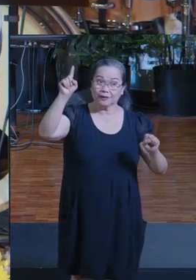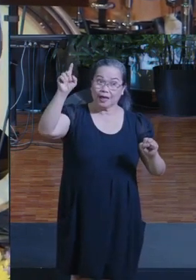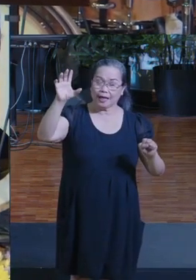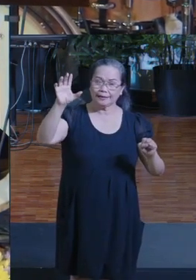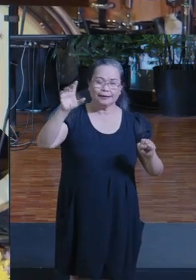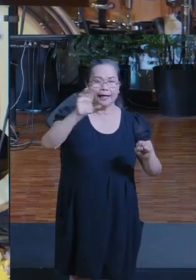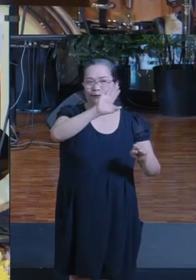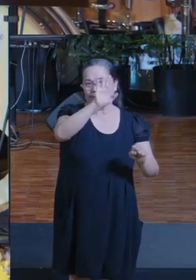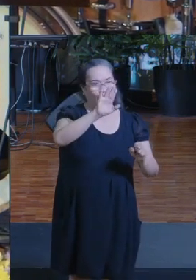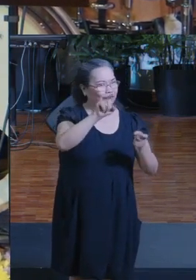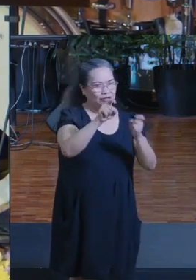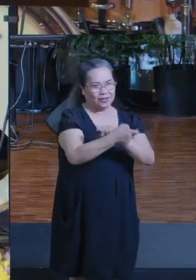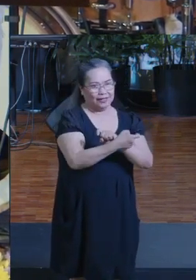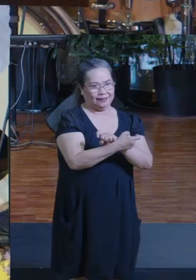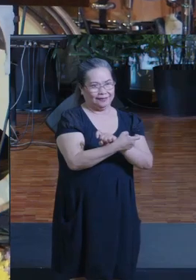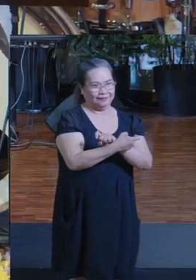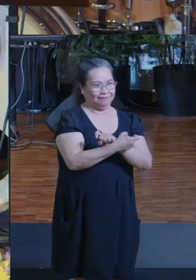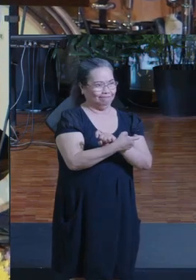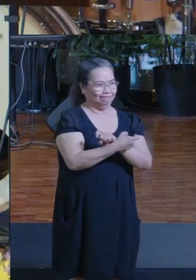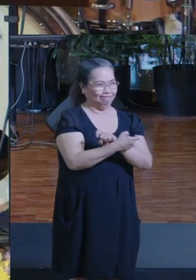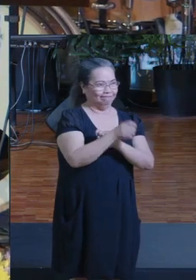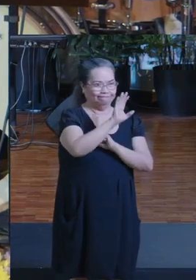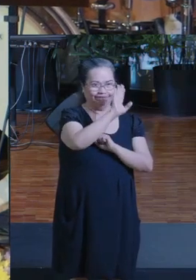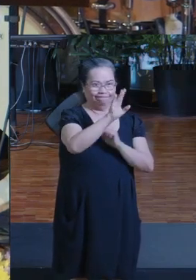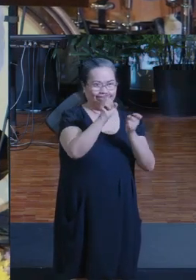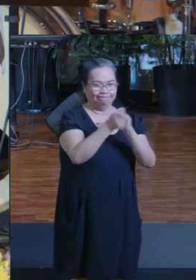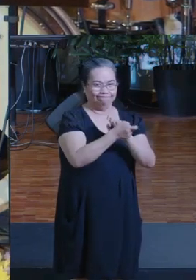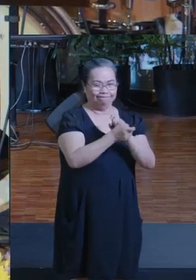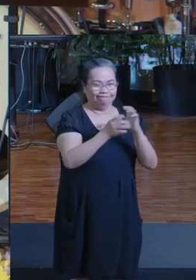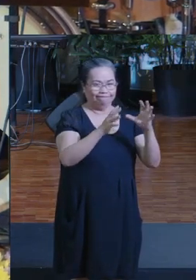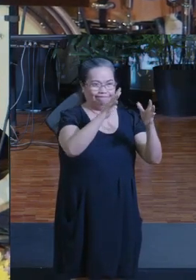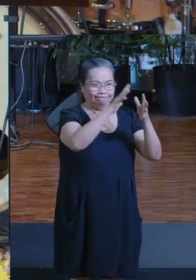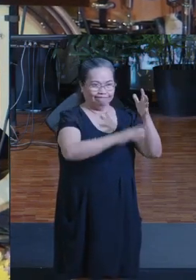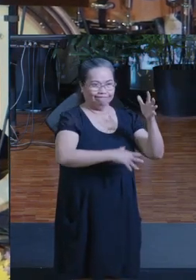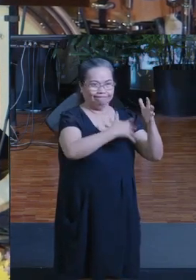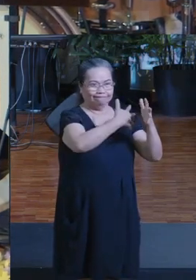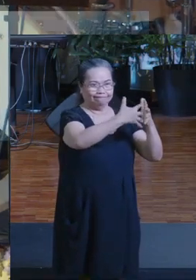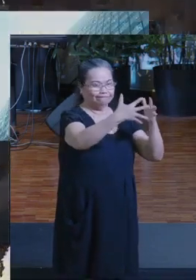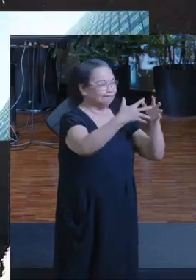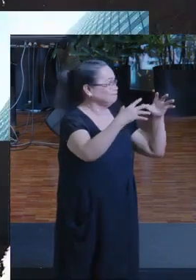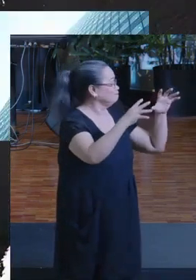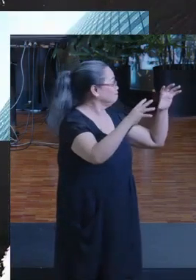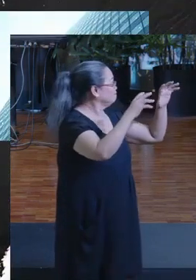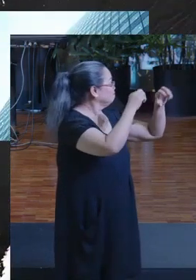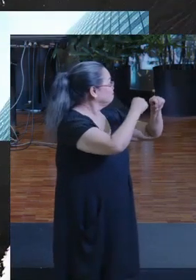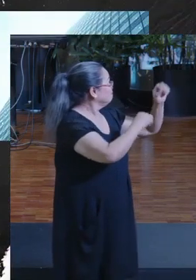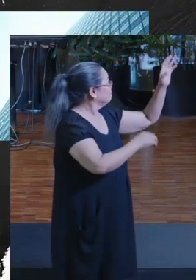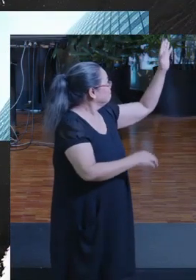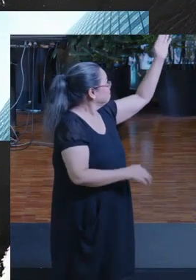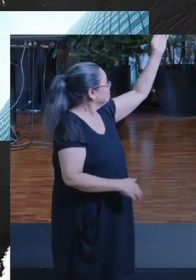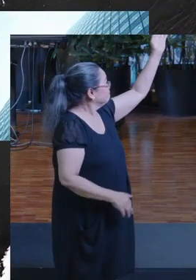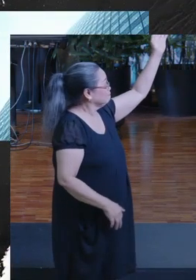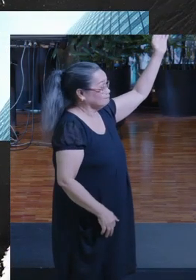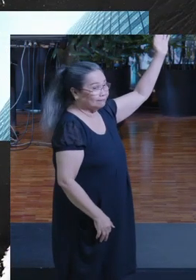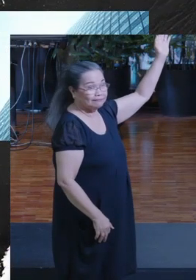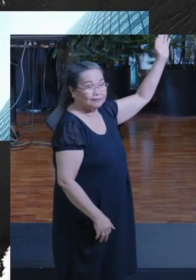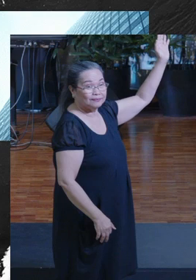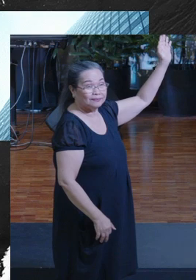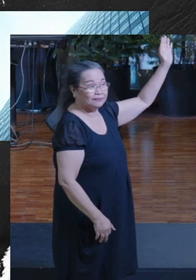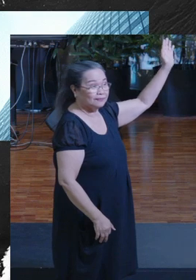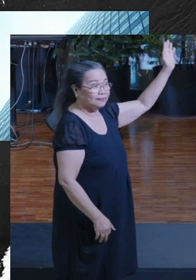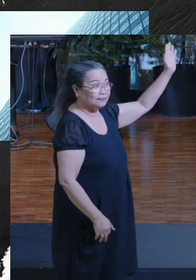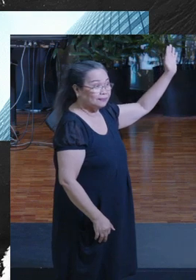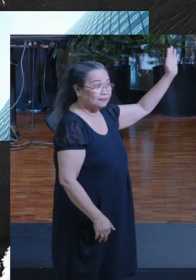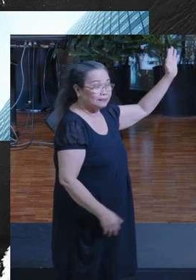nagbabago. Meron po kayo papakita isang summary chart na ginawa ni Pastor Larry. Pinakita niya kaninang umaga. Ito